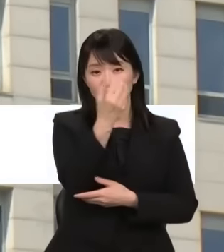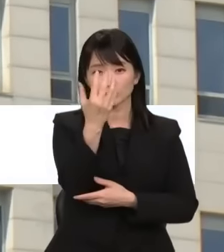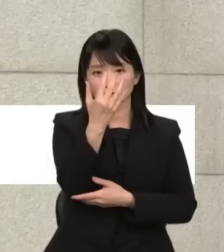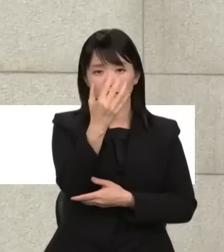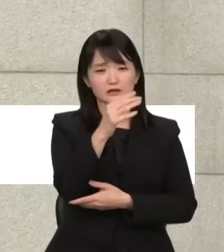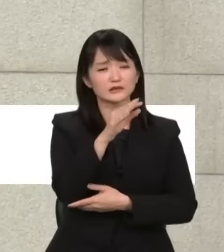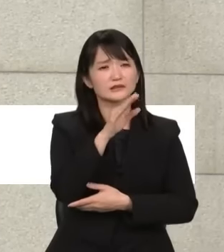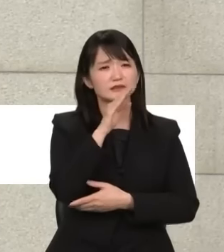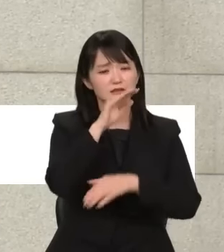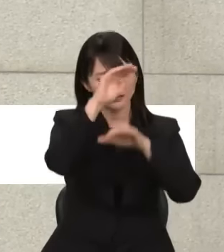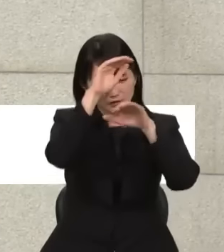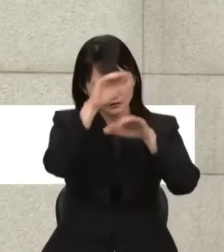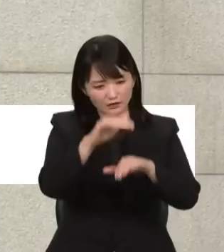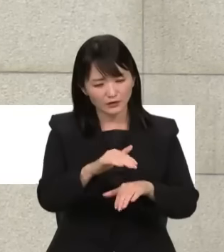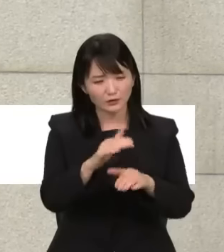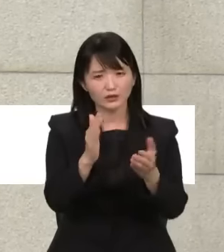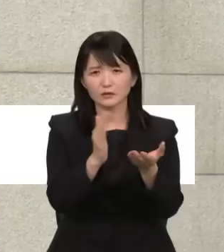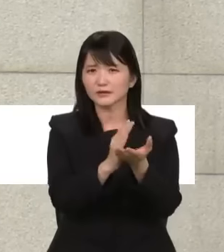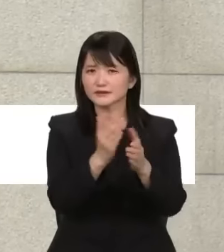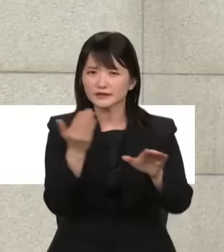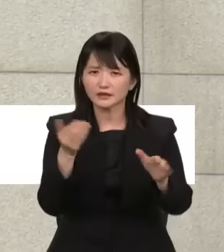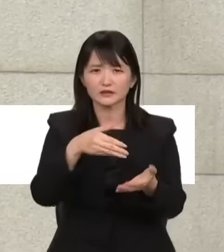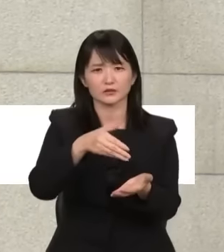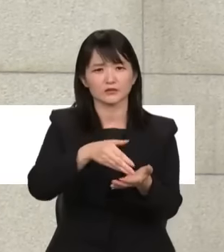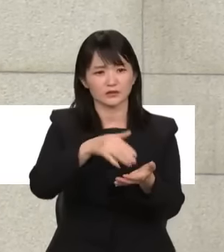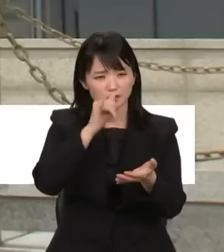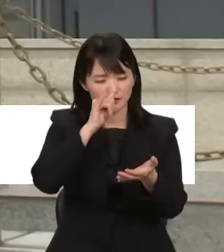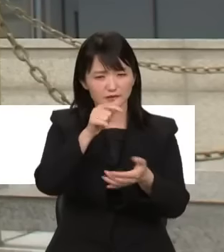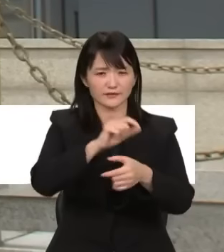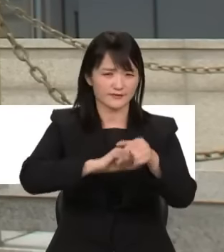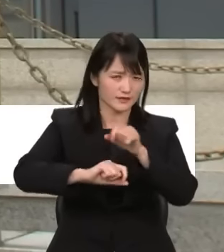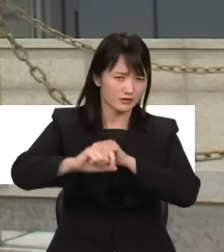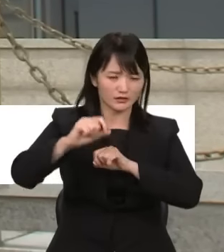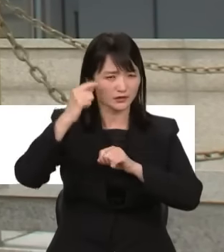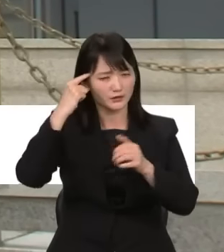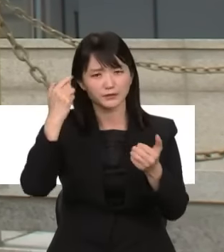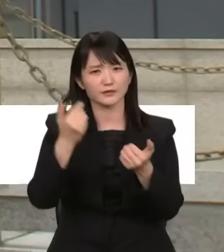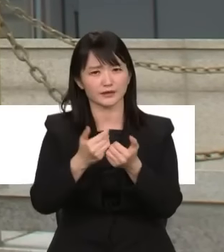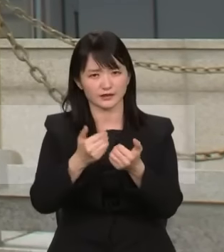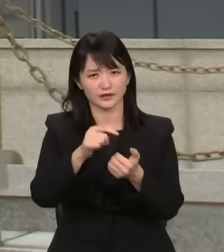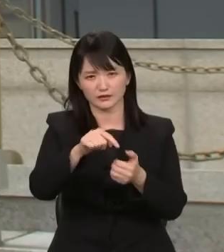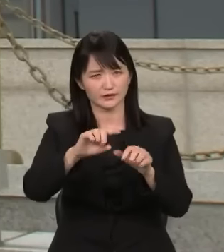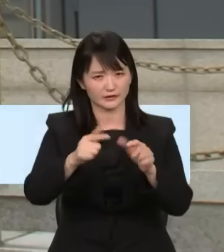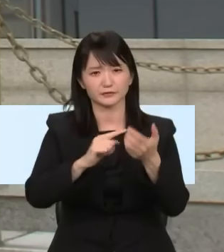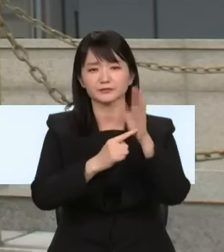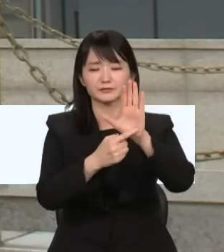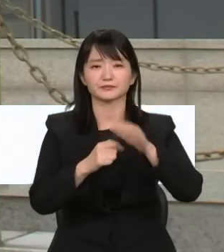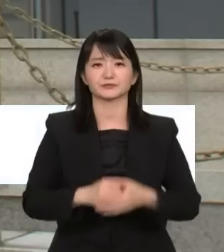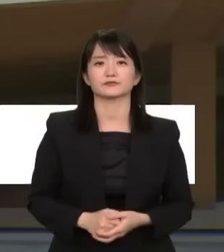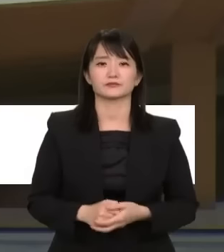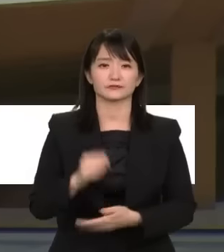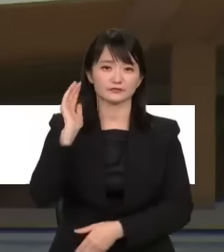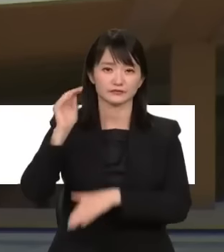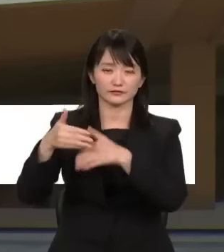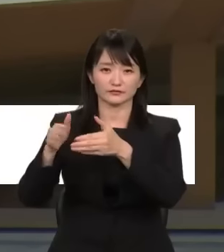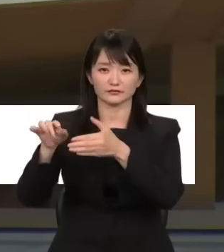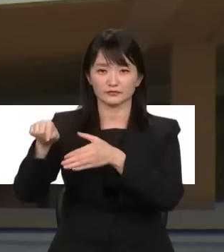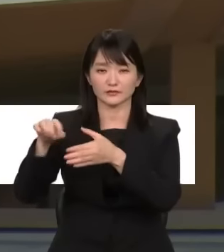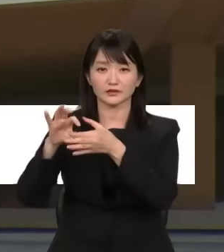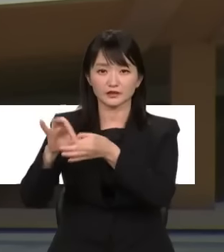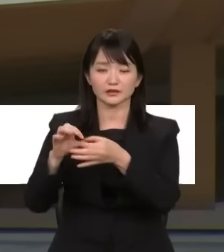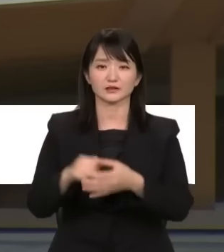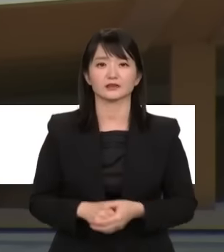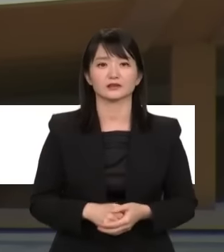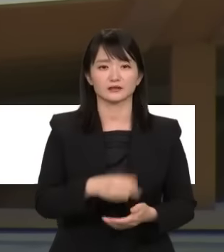사실과 다른 내용을 보도하고 있다며 적극적인 반박에 나섰습니다. 대통령실은 해당 사건을 최재형